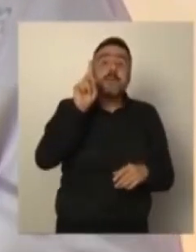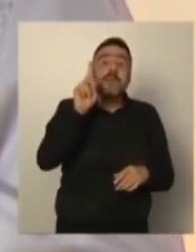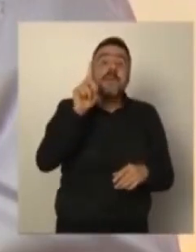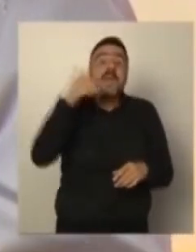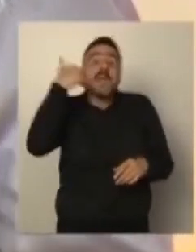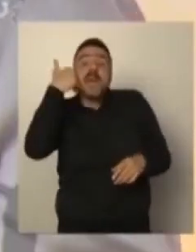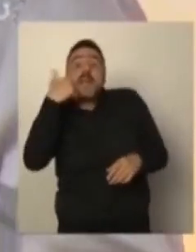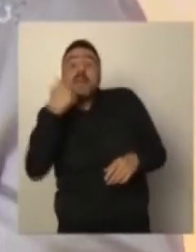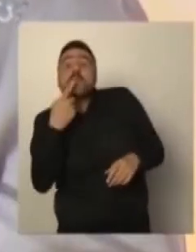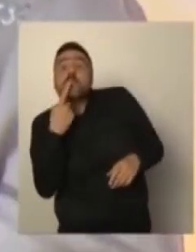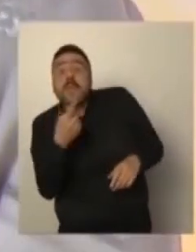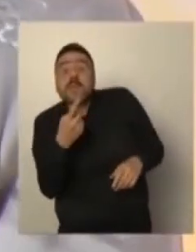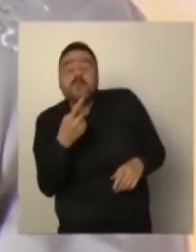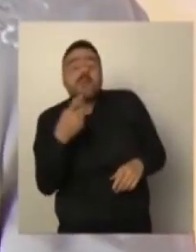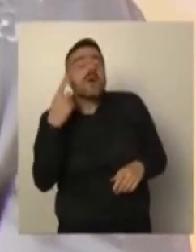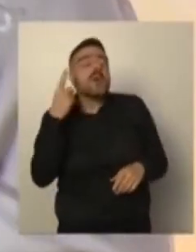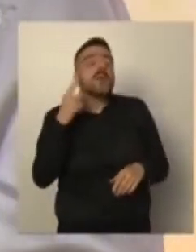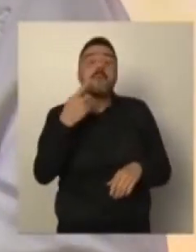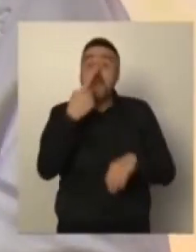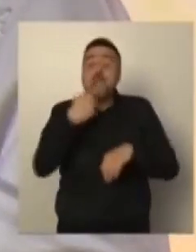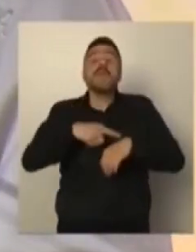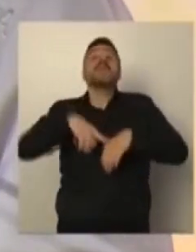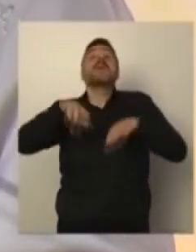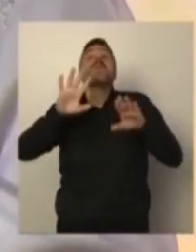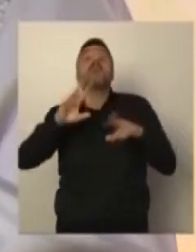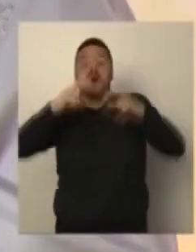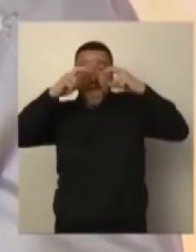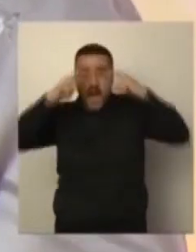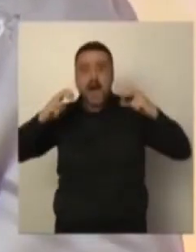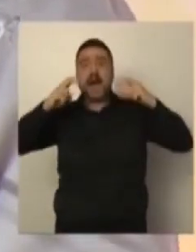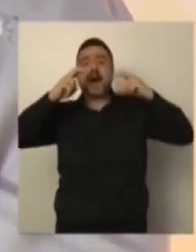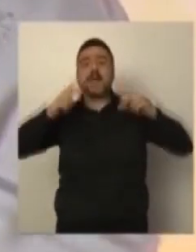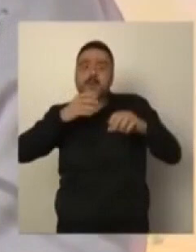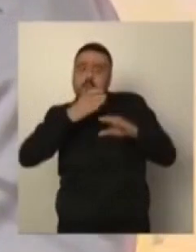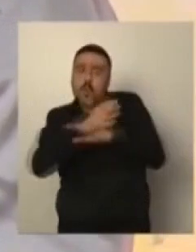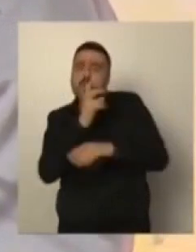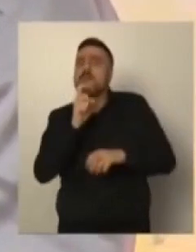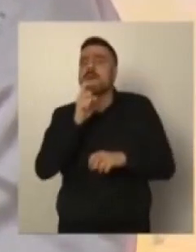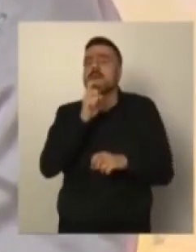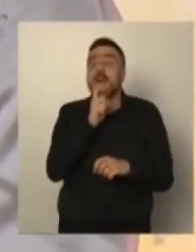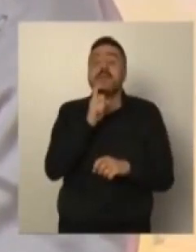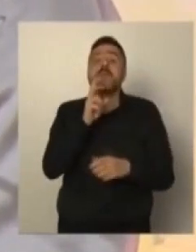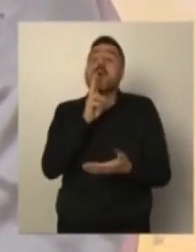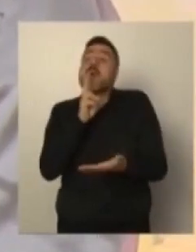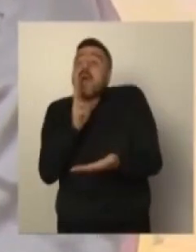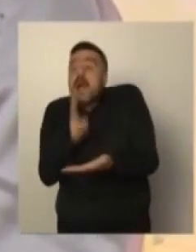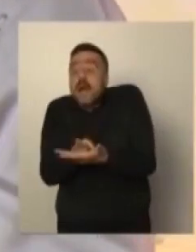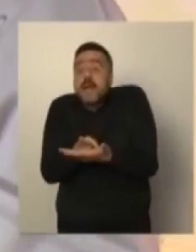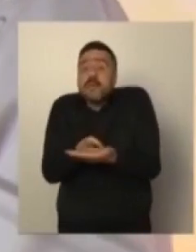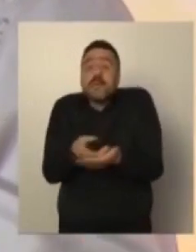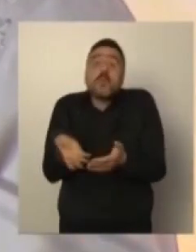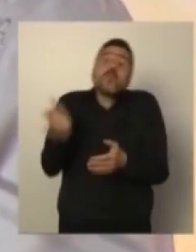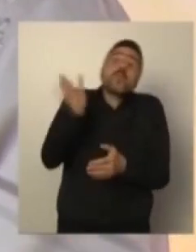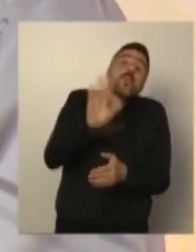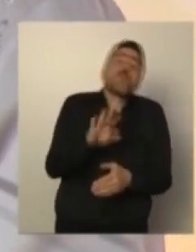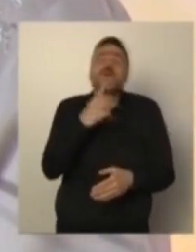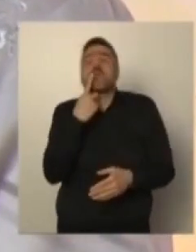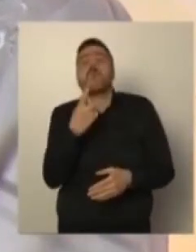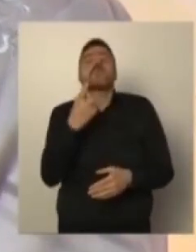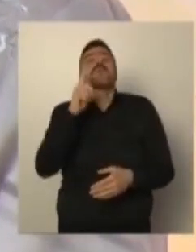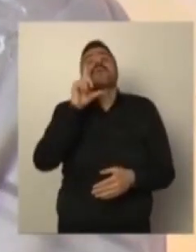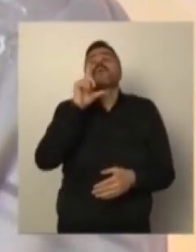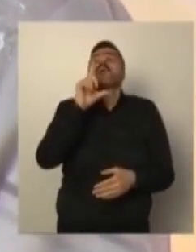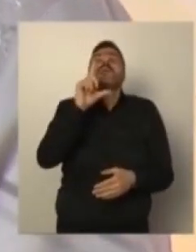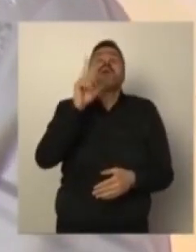zaman araştırın. Doğru mu, yanlış mı tespit edin ve ondan sonra onu söyleyin.